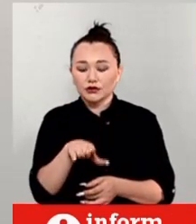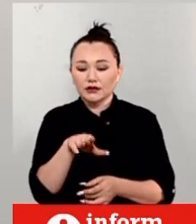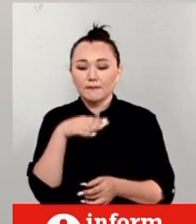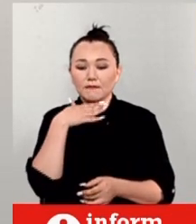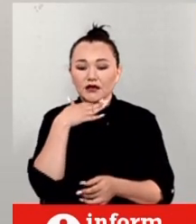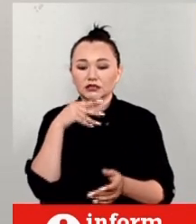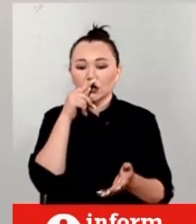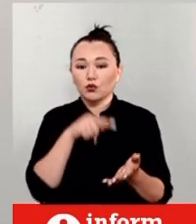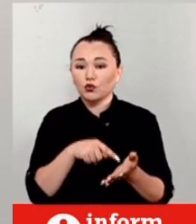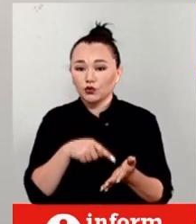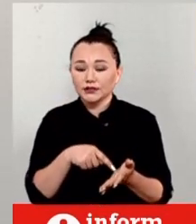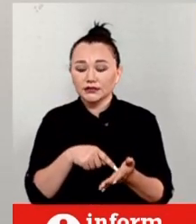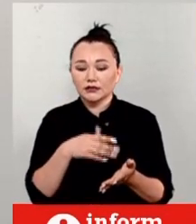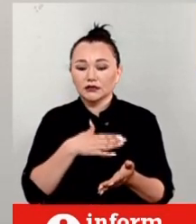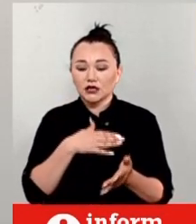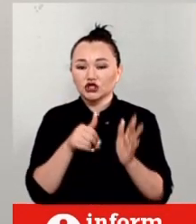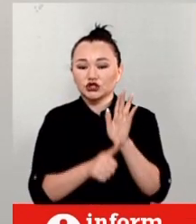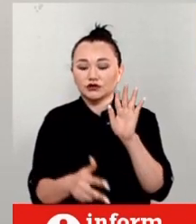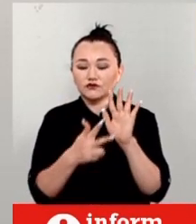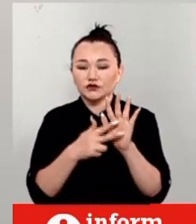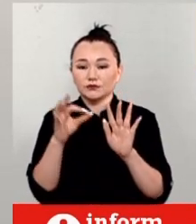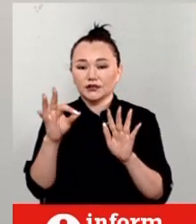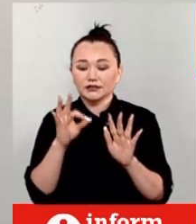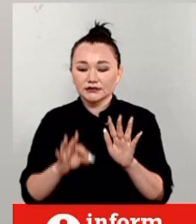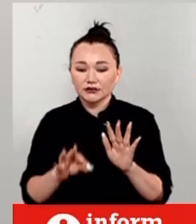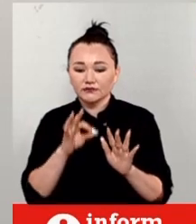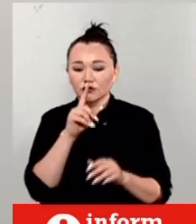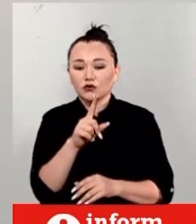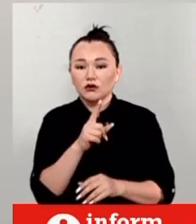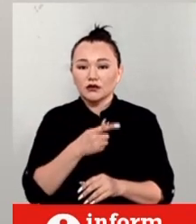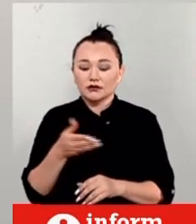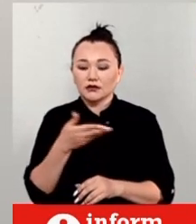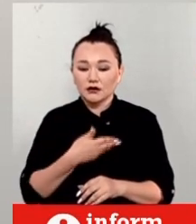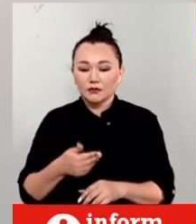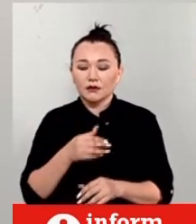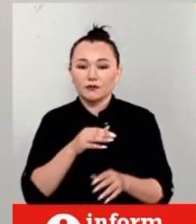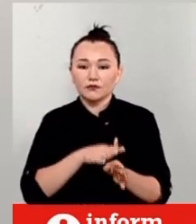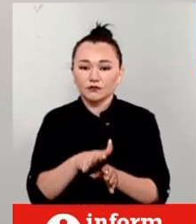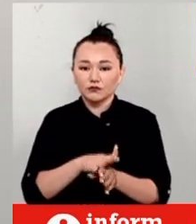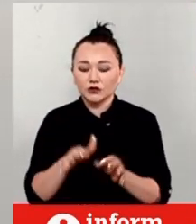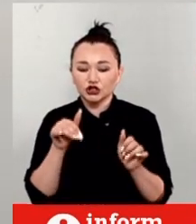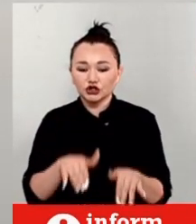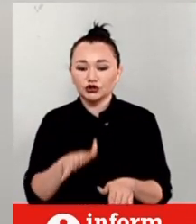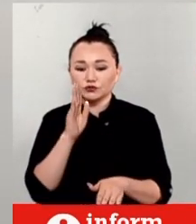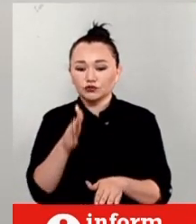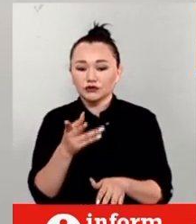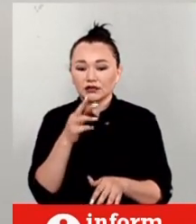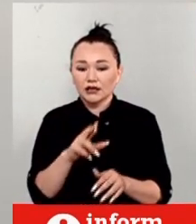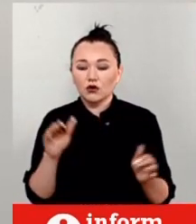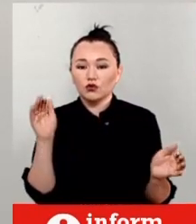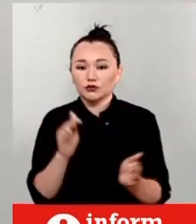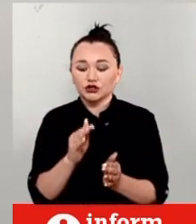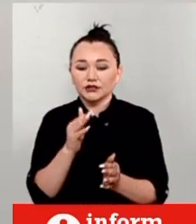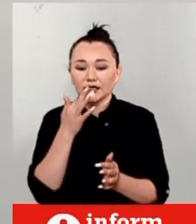мяса курицы на 68%. Но нами предпринимаются меры для